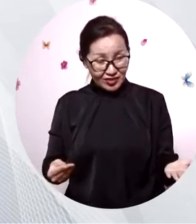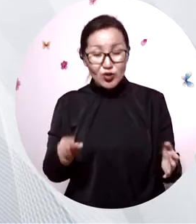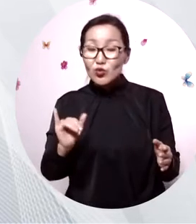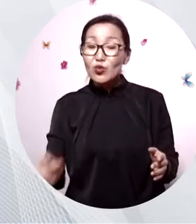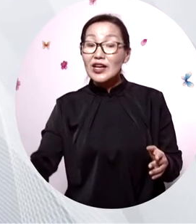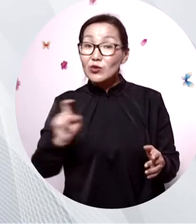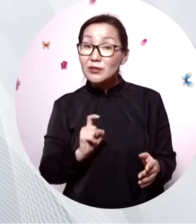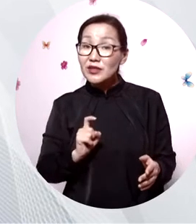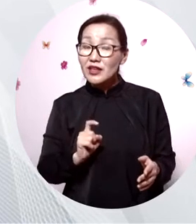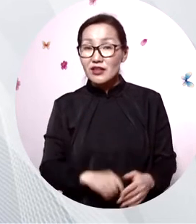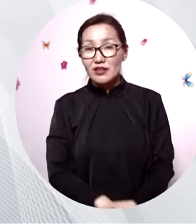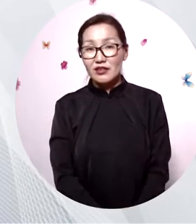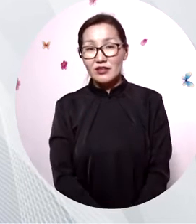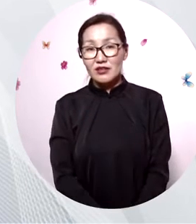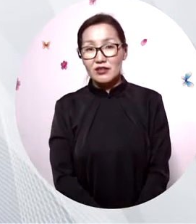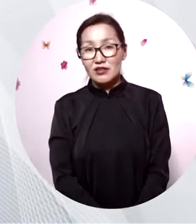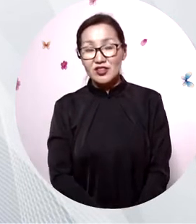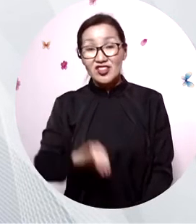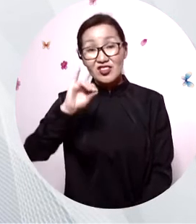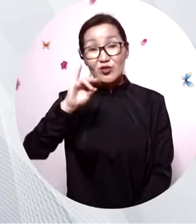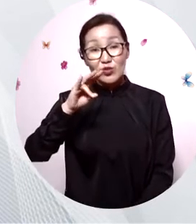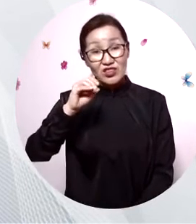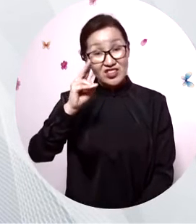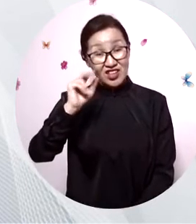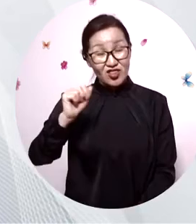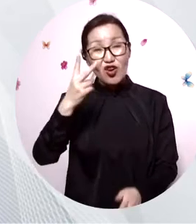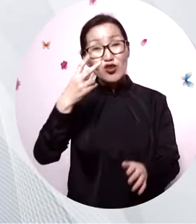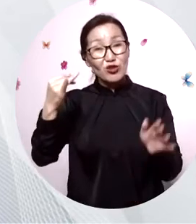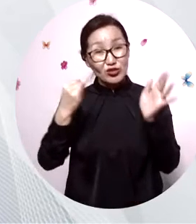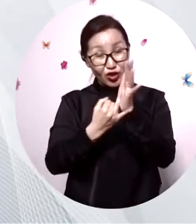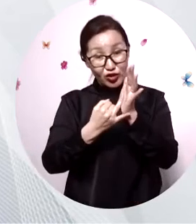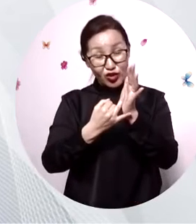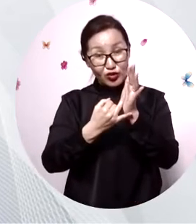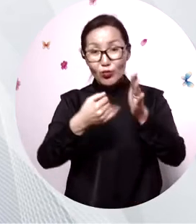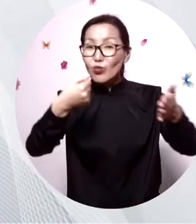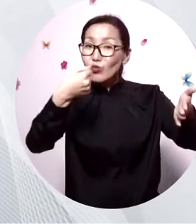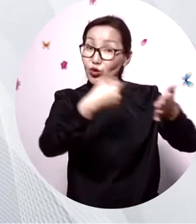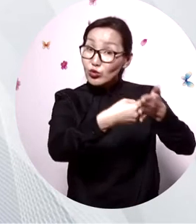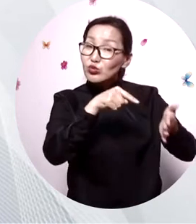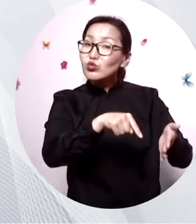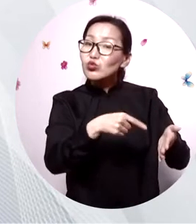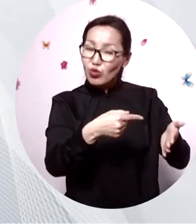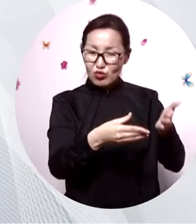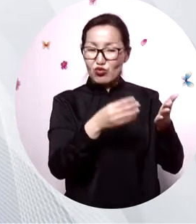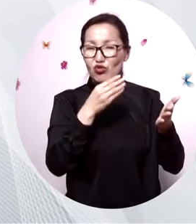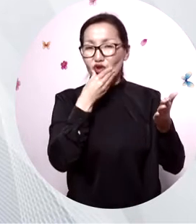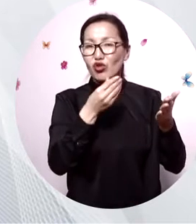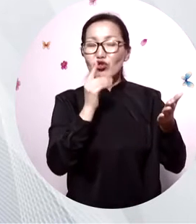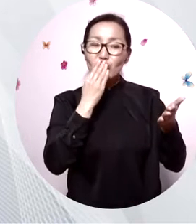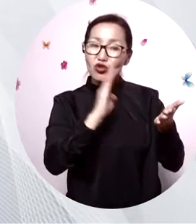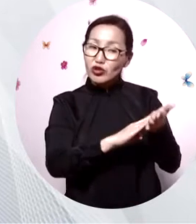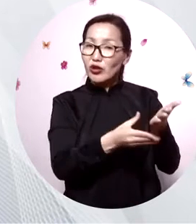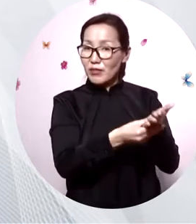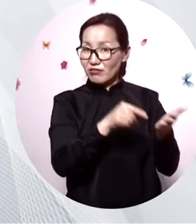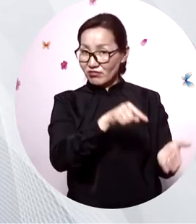байна? Харьяа багш нь. Оо ЮНЕСКО-д 2007 онд бүртгүүлсэн гэдэг нь нотлох баримт байсан байна.